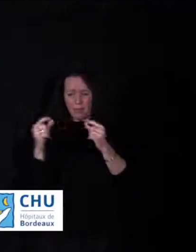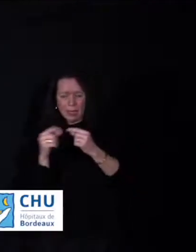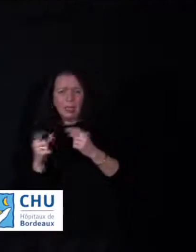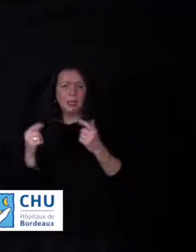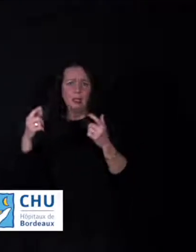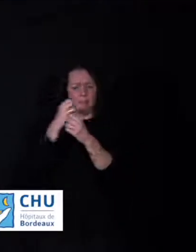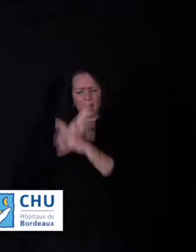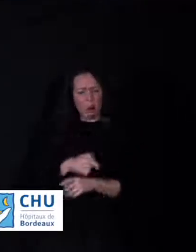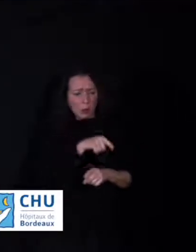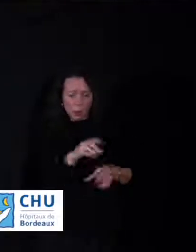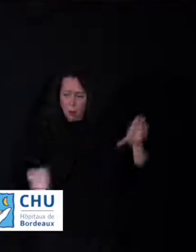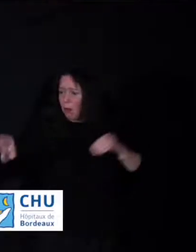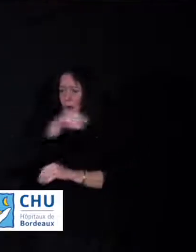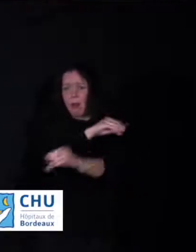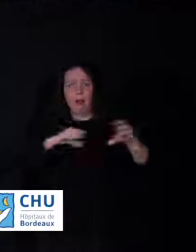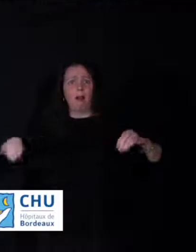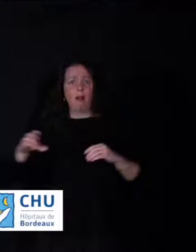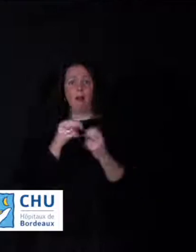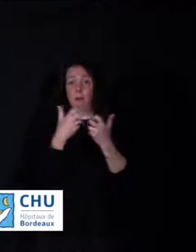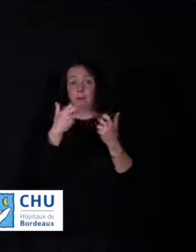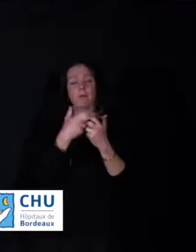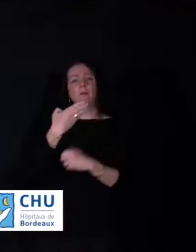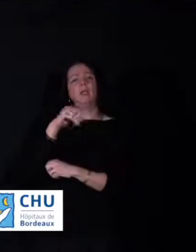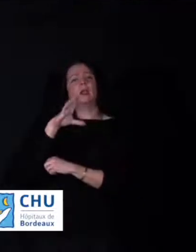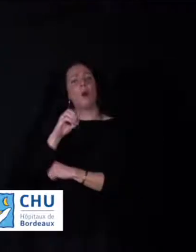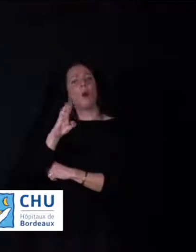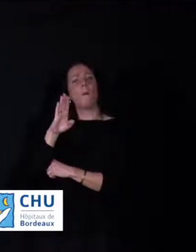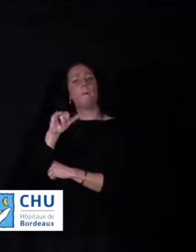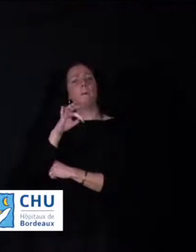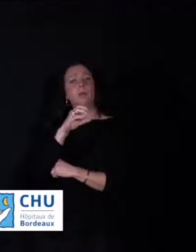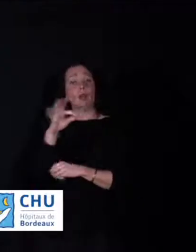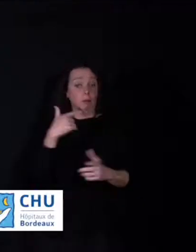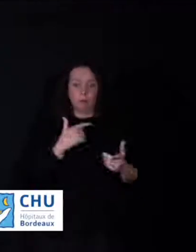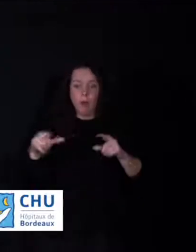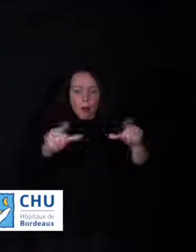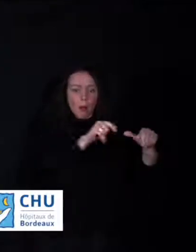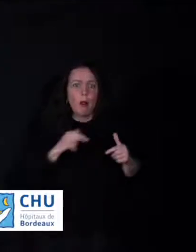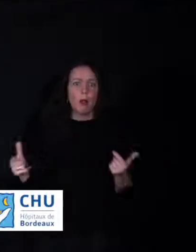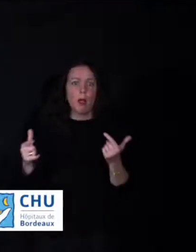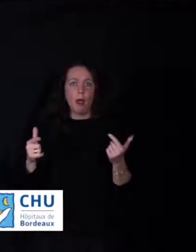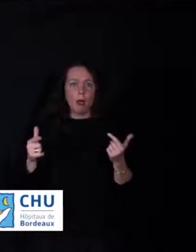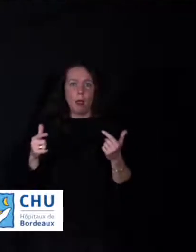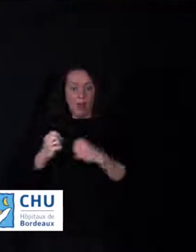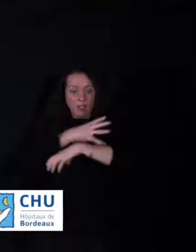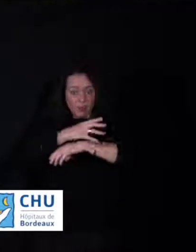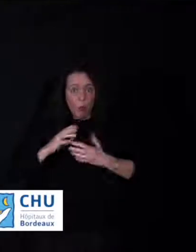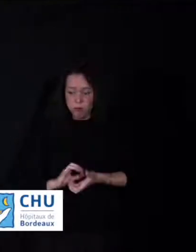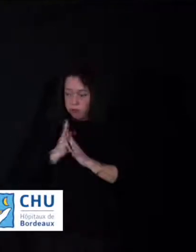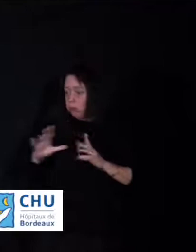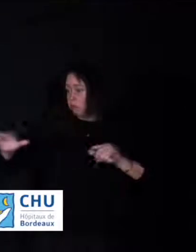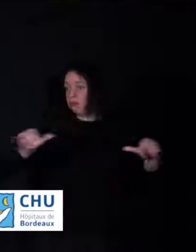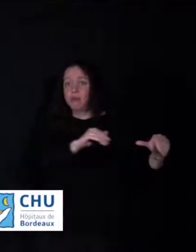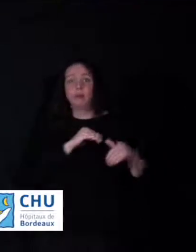avec des virus, et c'est ce que l'on va appeler le microbiote. Donc on vit avec ces agents infectieux, et donc la part des